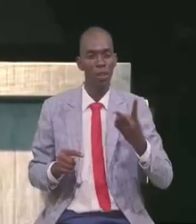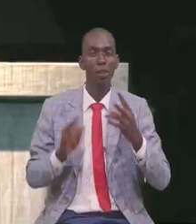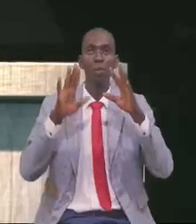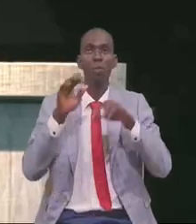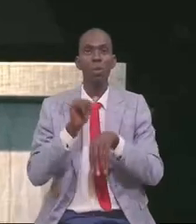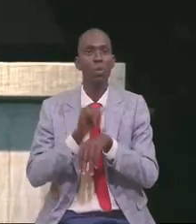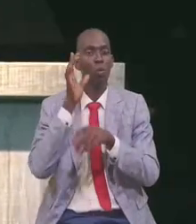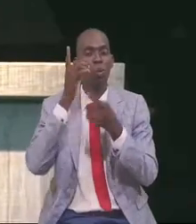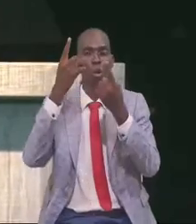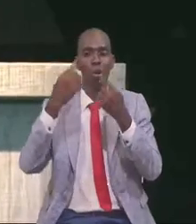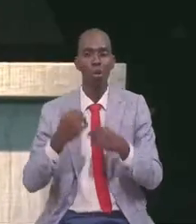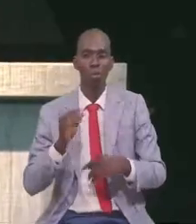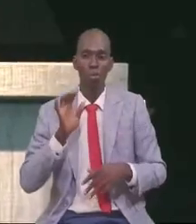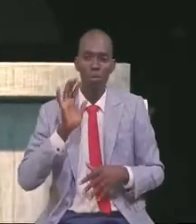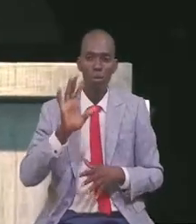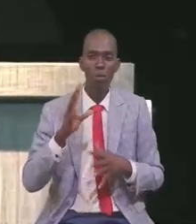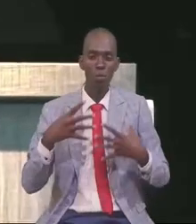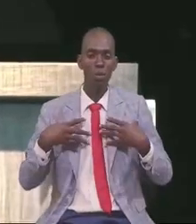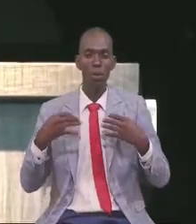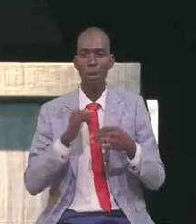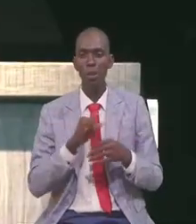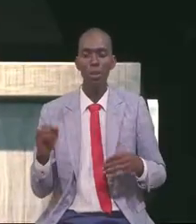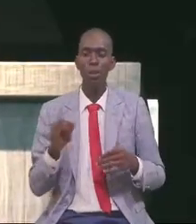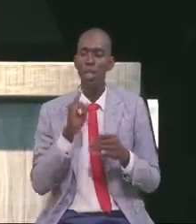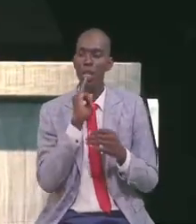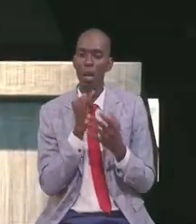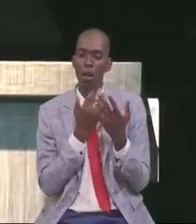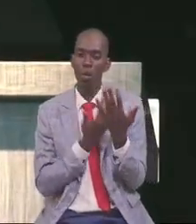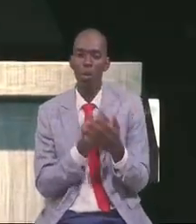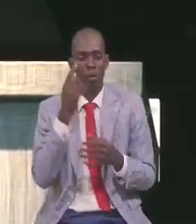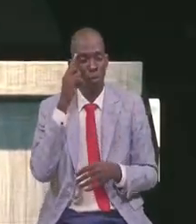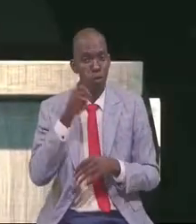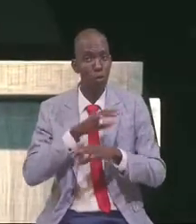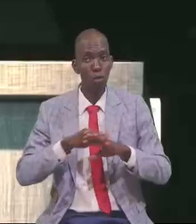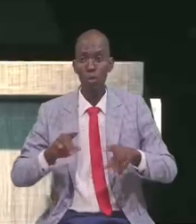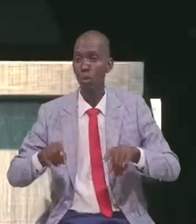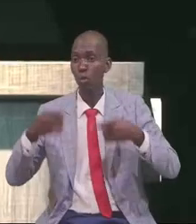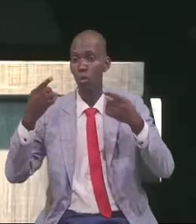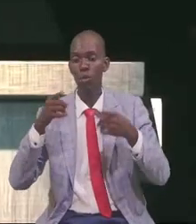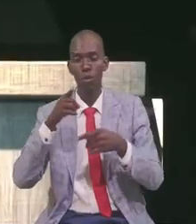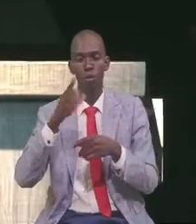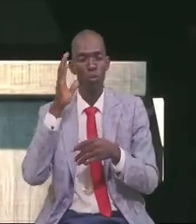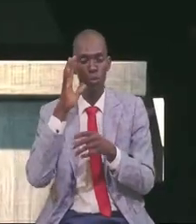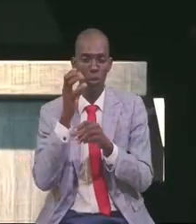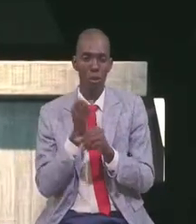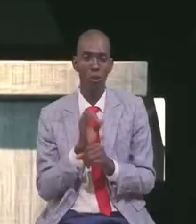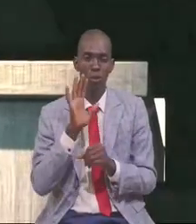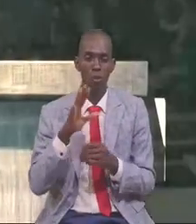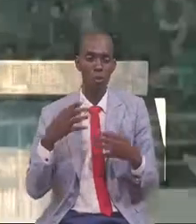guérison t'attend. Attends donc, ne rentre pas. Tu auras ta guérison ce soir au nom de